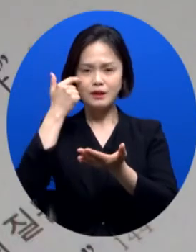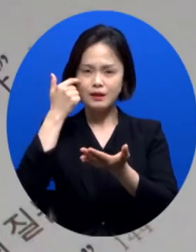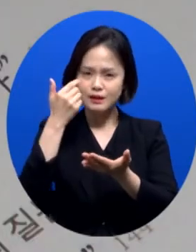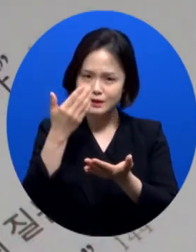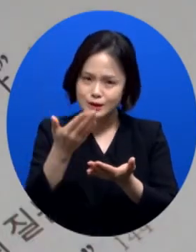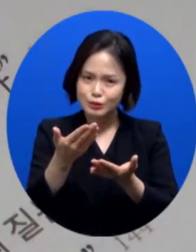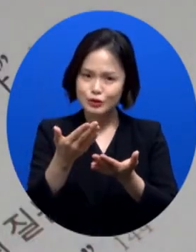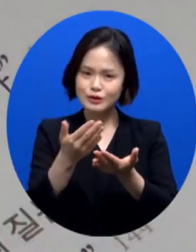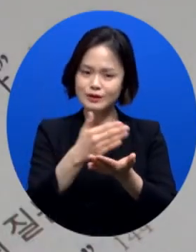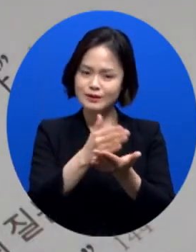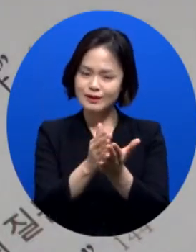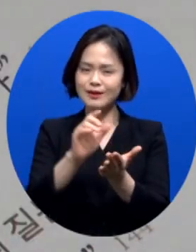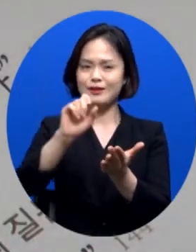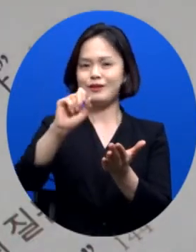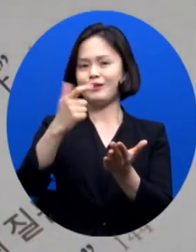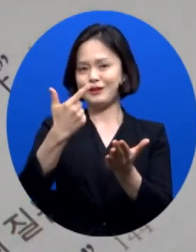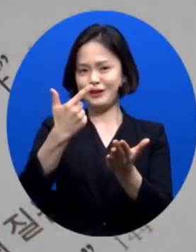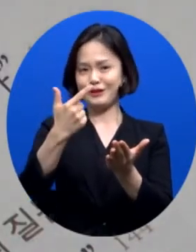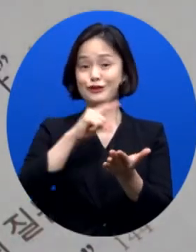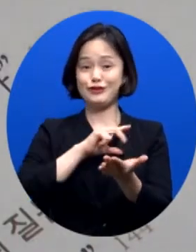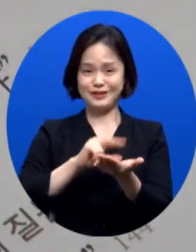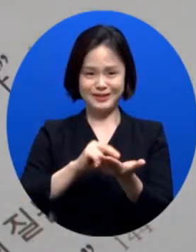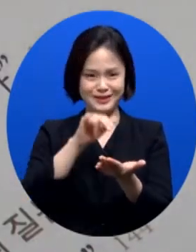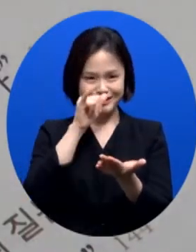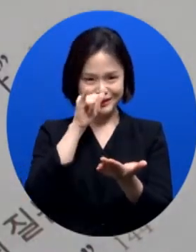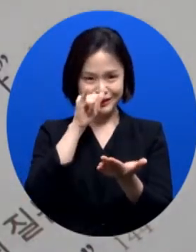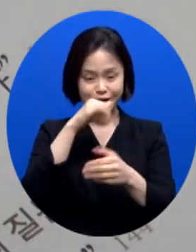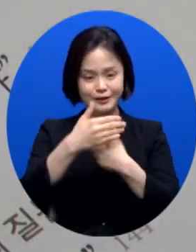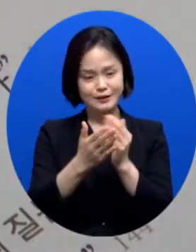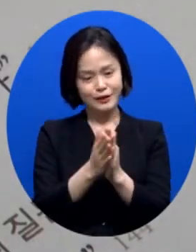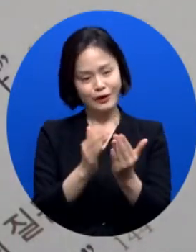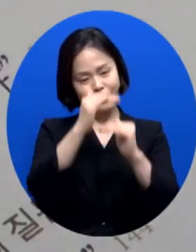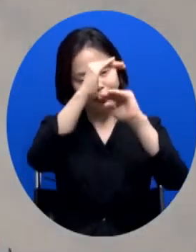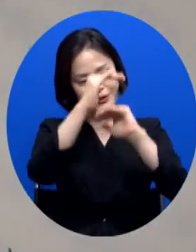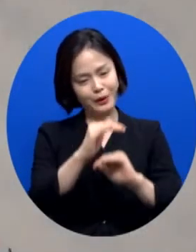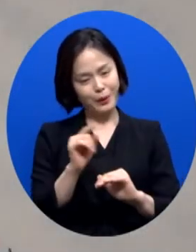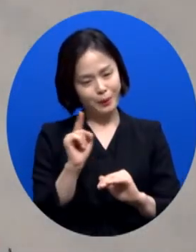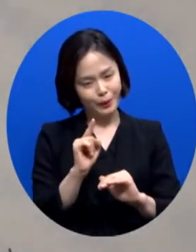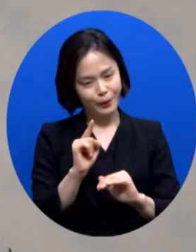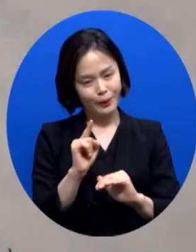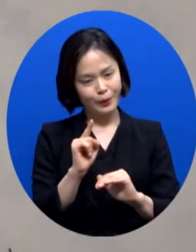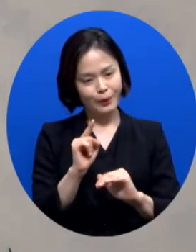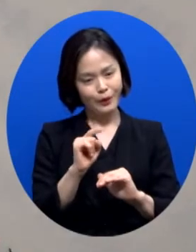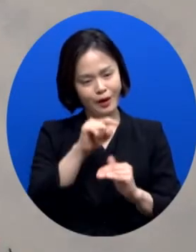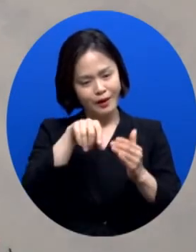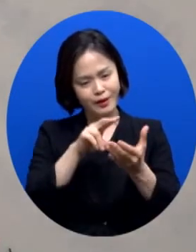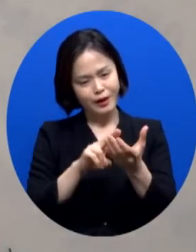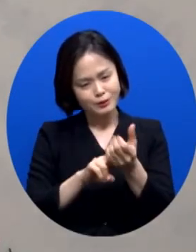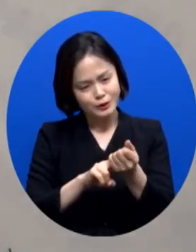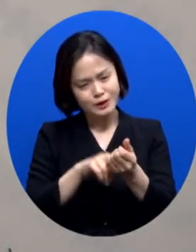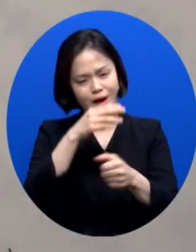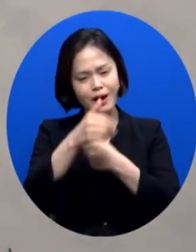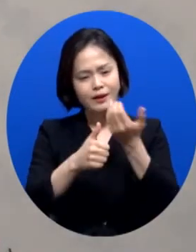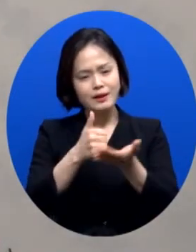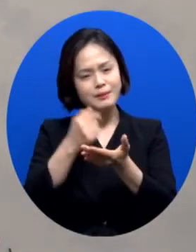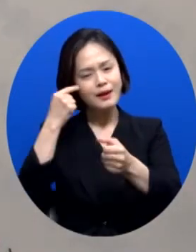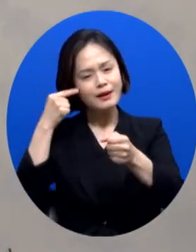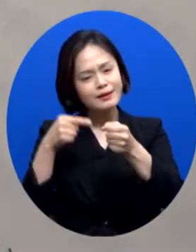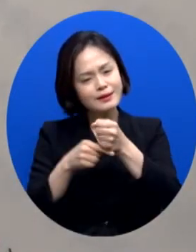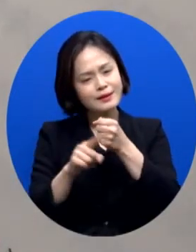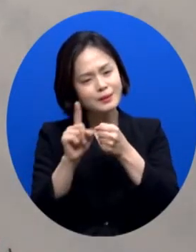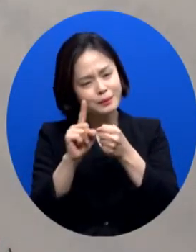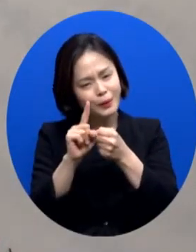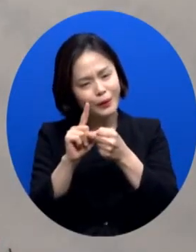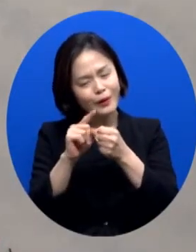16가지 질문들을 주제로 질문의 성경적 배경은 무엇인지, 그 속에 숨겨진 하나님의 뜻은 어떤